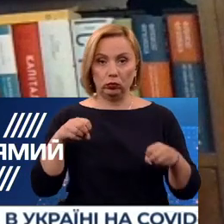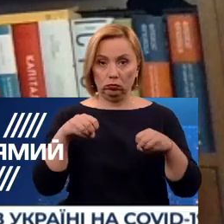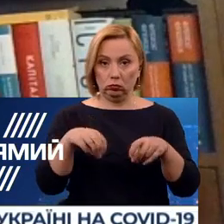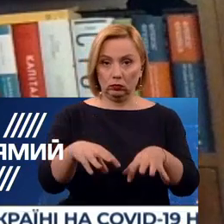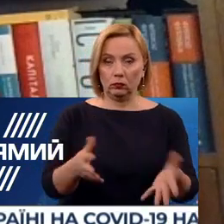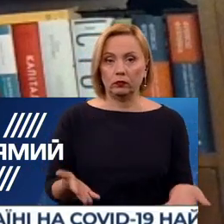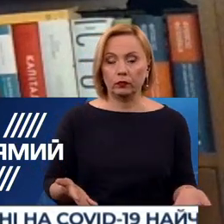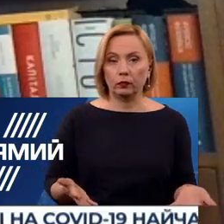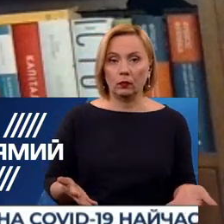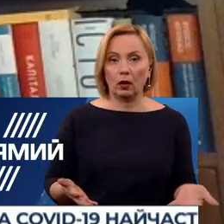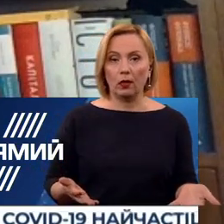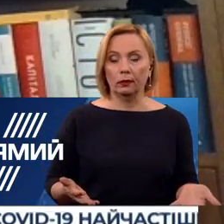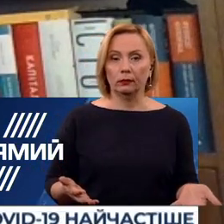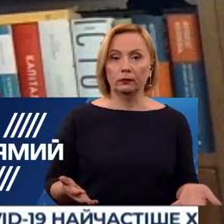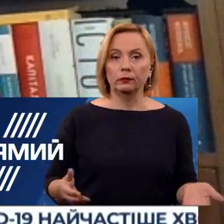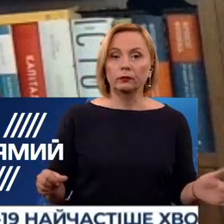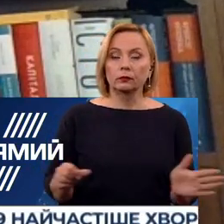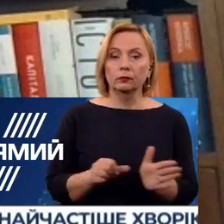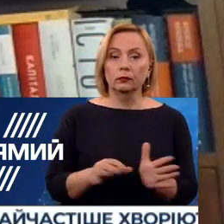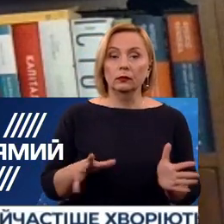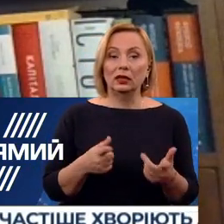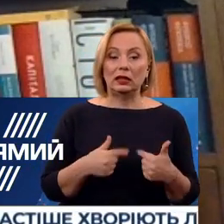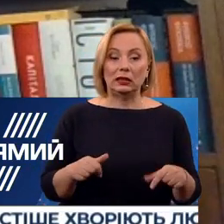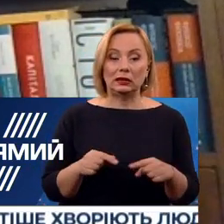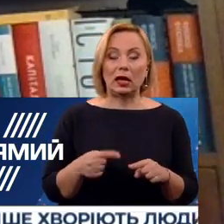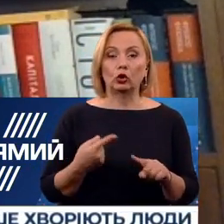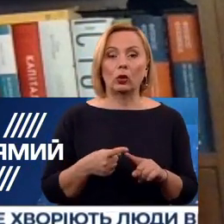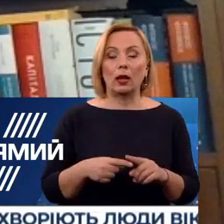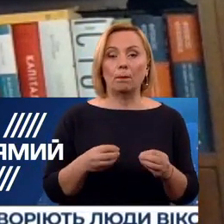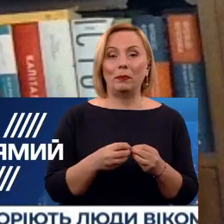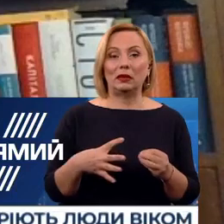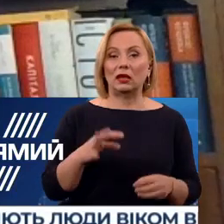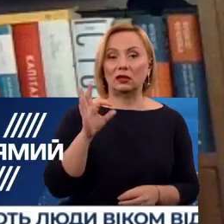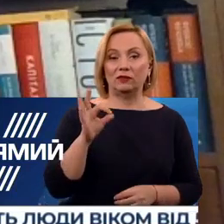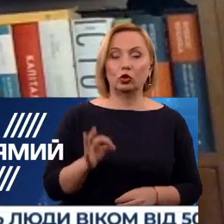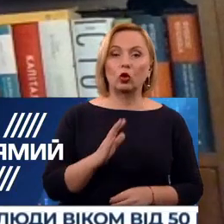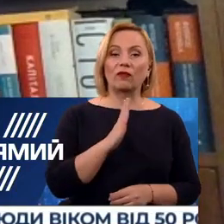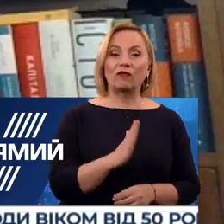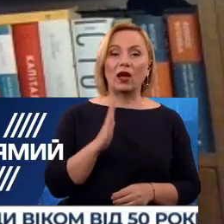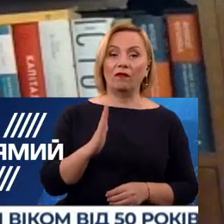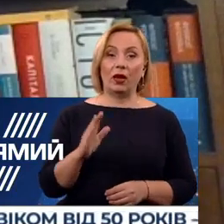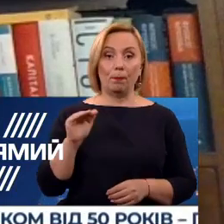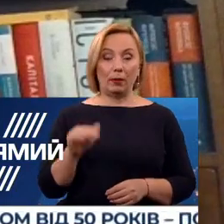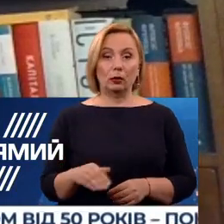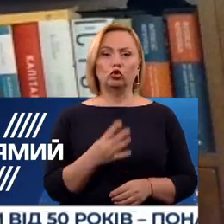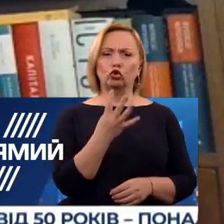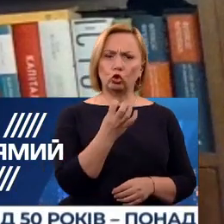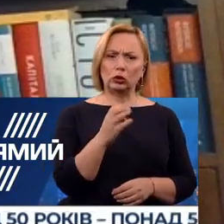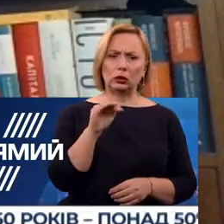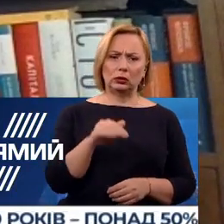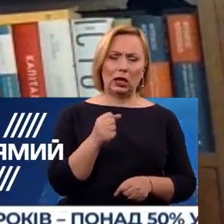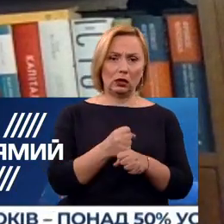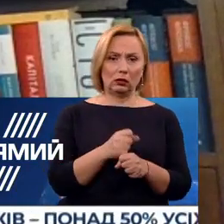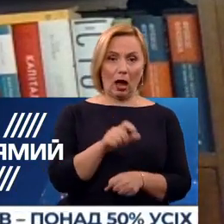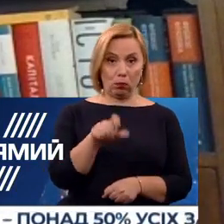хочу нагадати, що енергетичний сектор – це 15% ВВП, це майже 400 тисяч робітників на початок